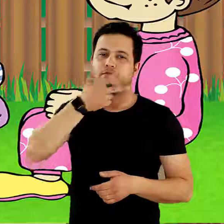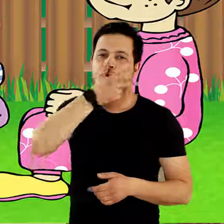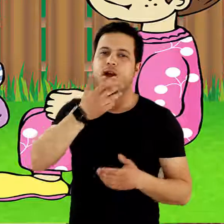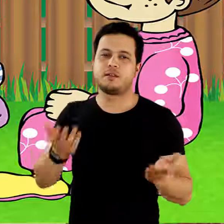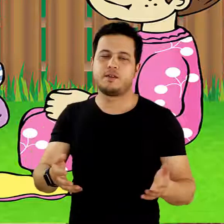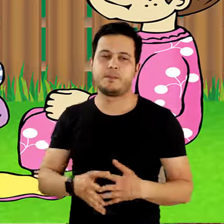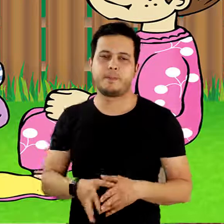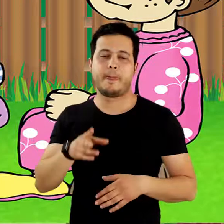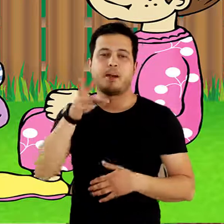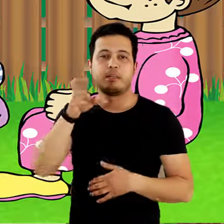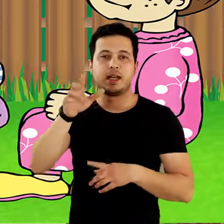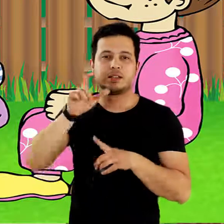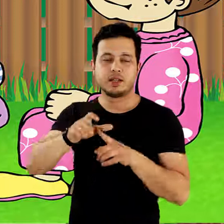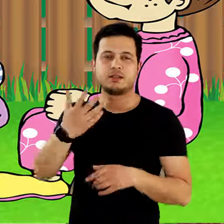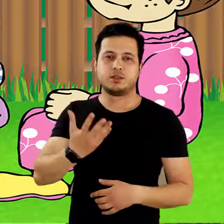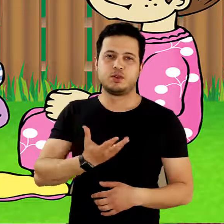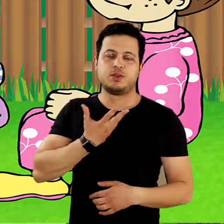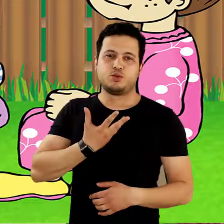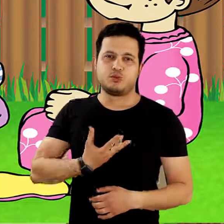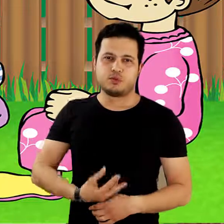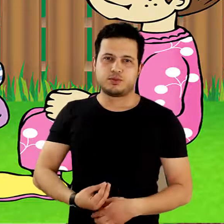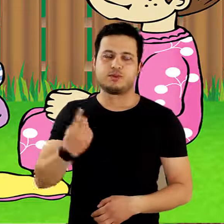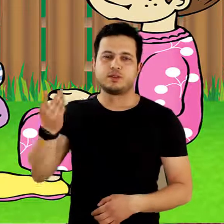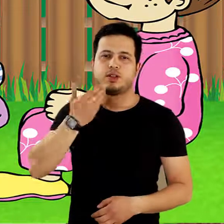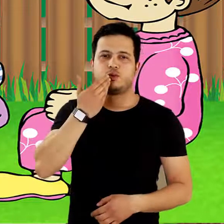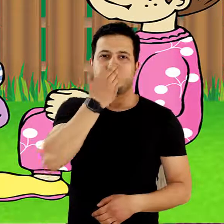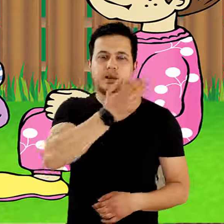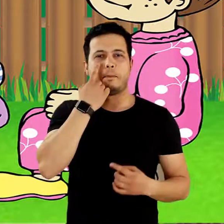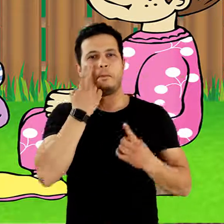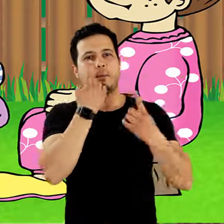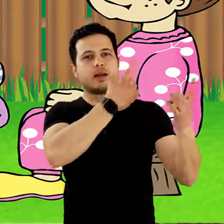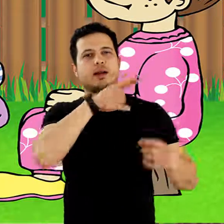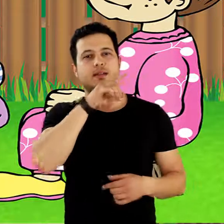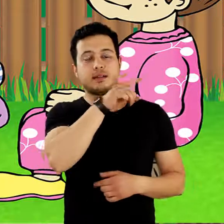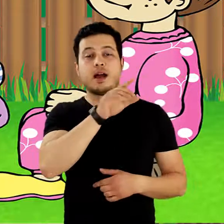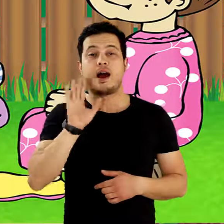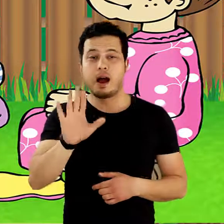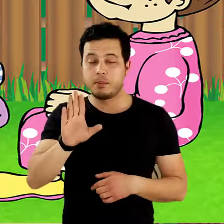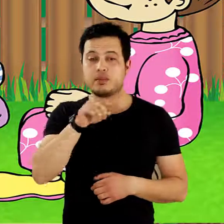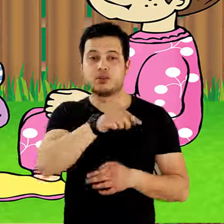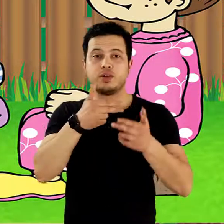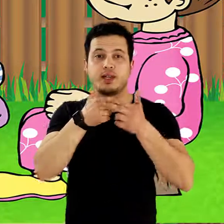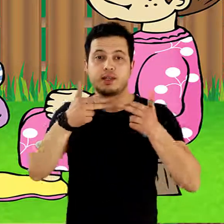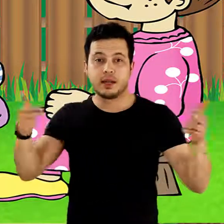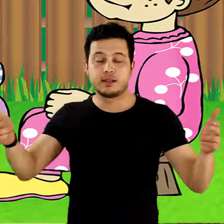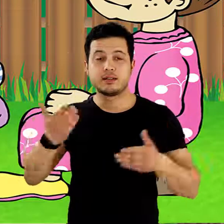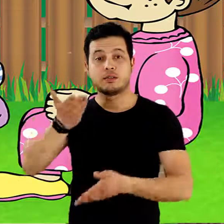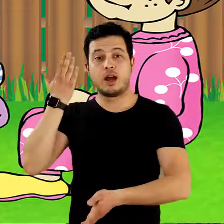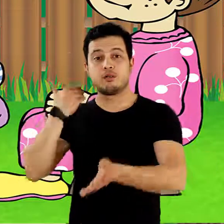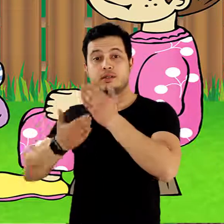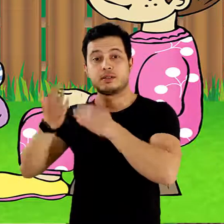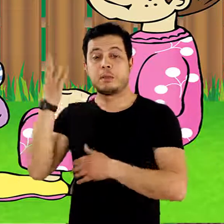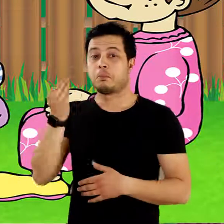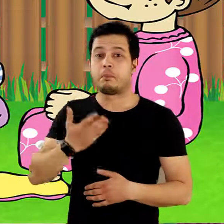Çınar üzüldüklerini belli eden bir şekilde dedelerine baktılar. Ama hikayenin gerisini de merak